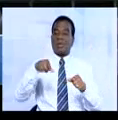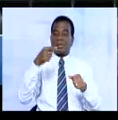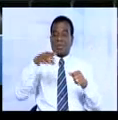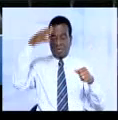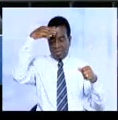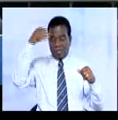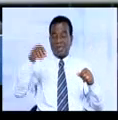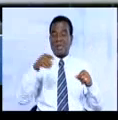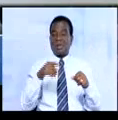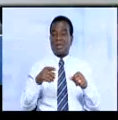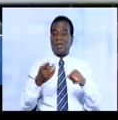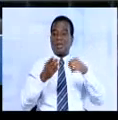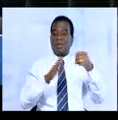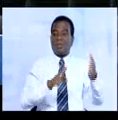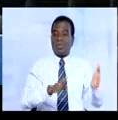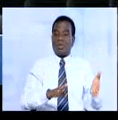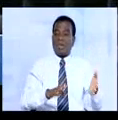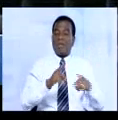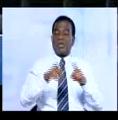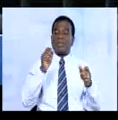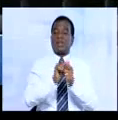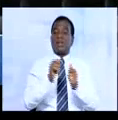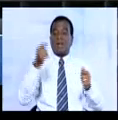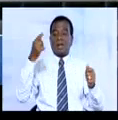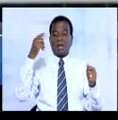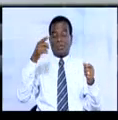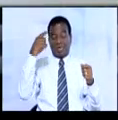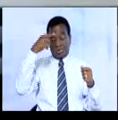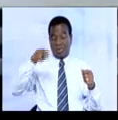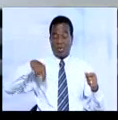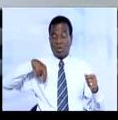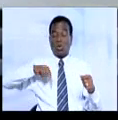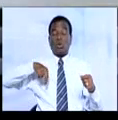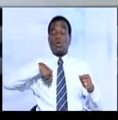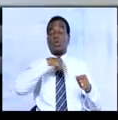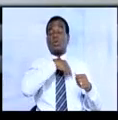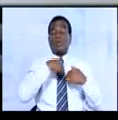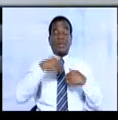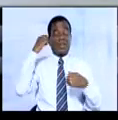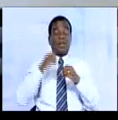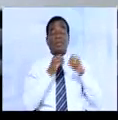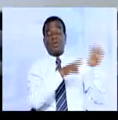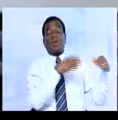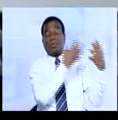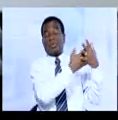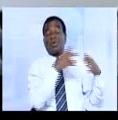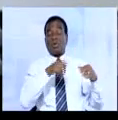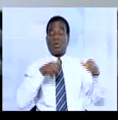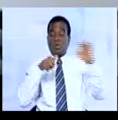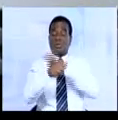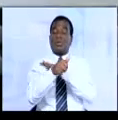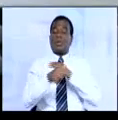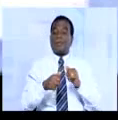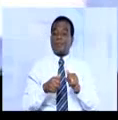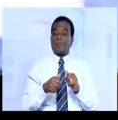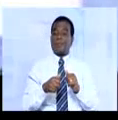à cause de nos camarades qu'on l'a tué. C'est par la grâce de Dieu et l'action de Jean-Hélène qu'ils ont été